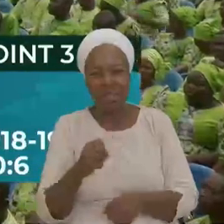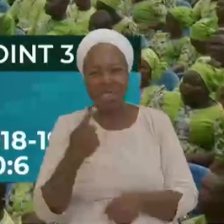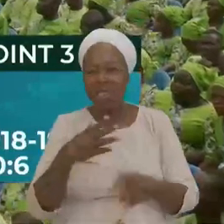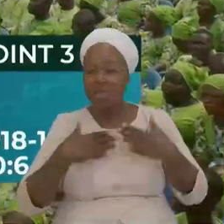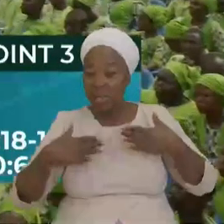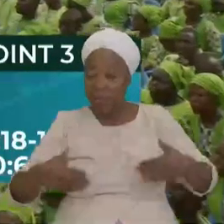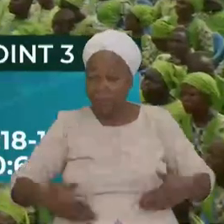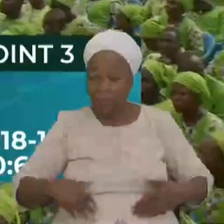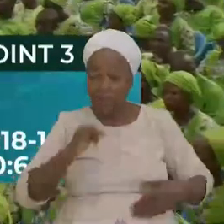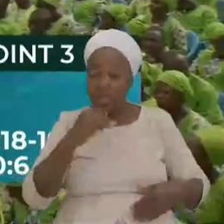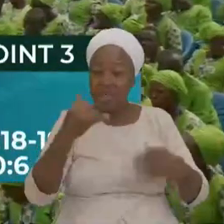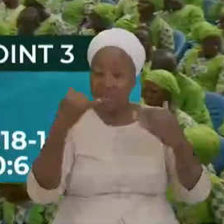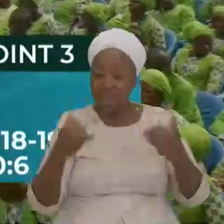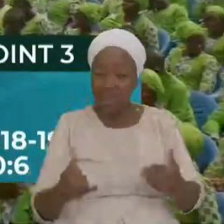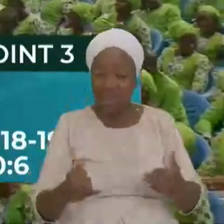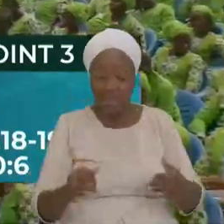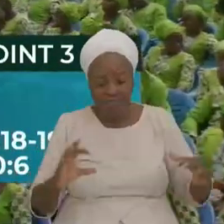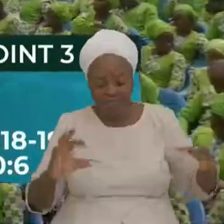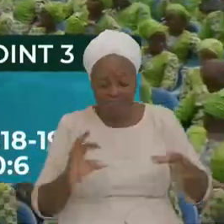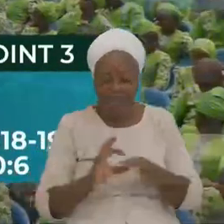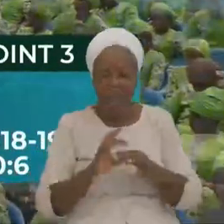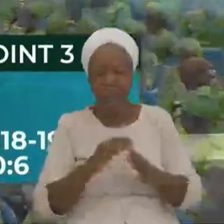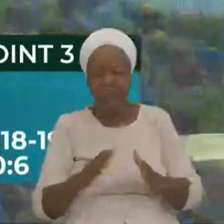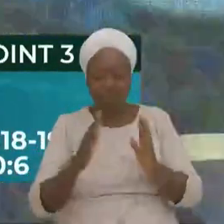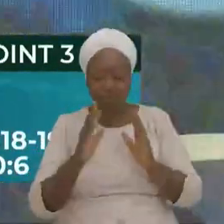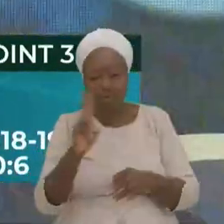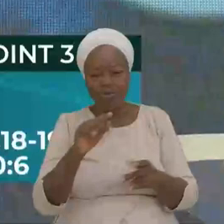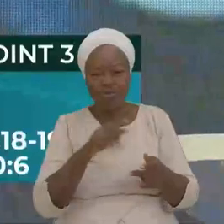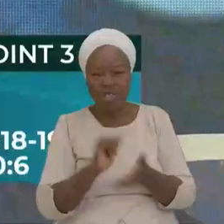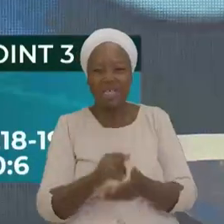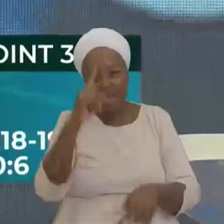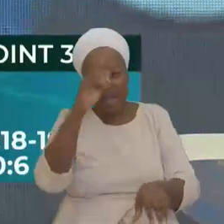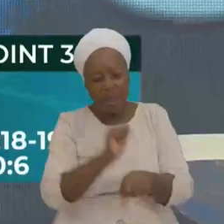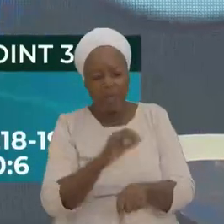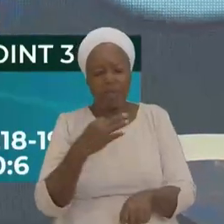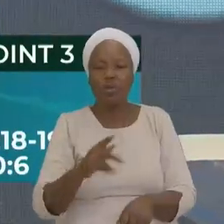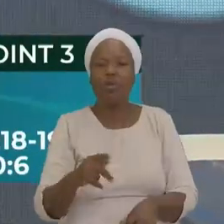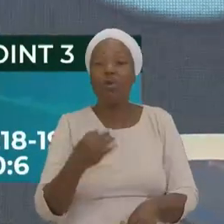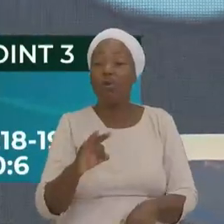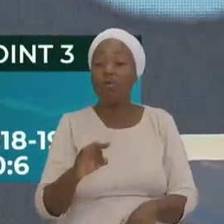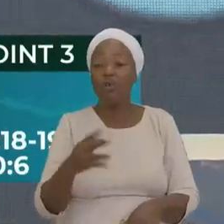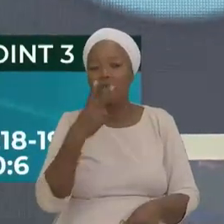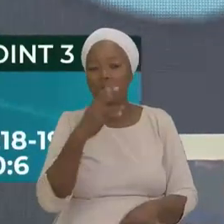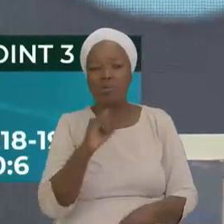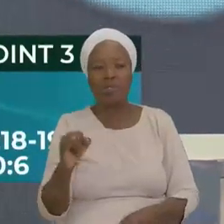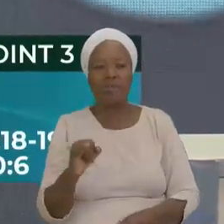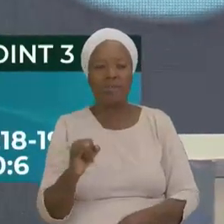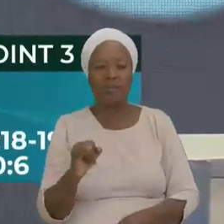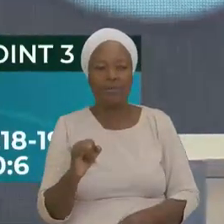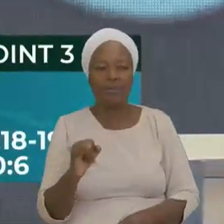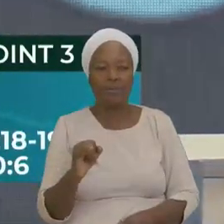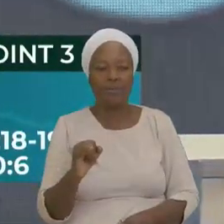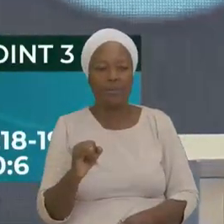pendant plusieurs années, le corps est maintenant habitué, attaché à